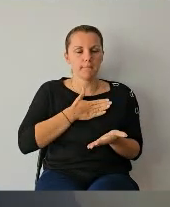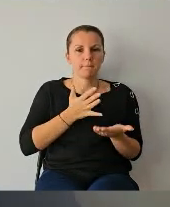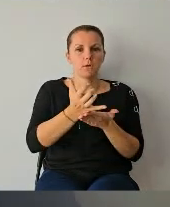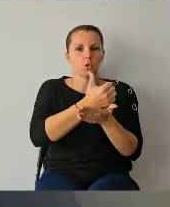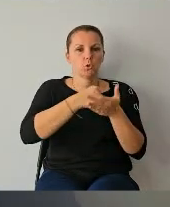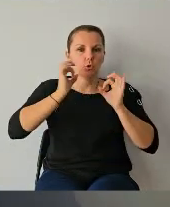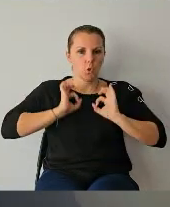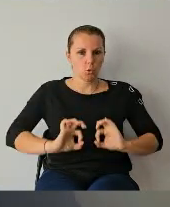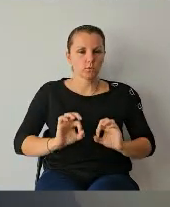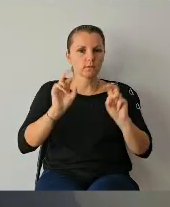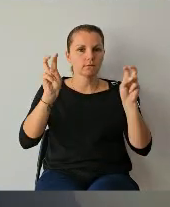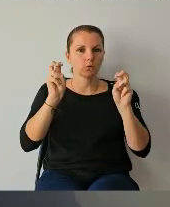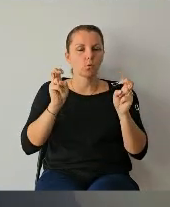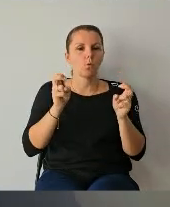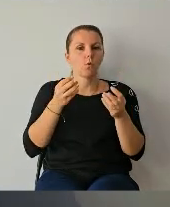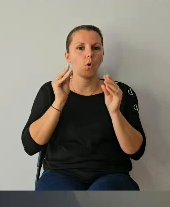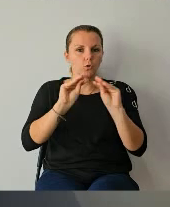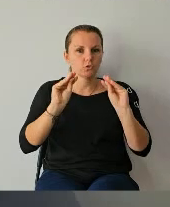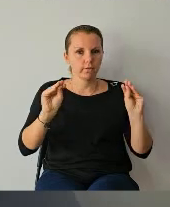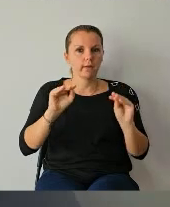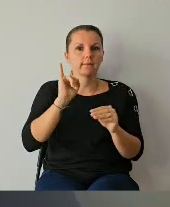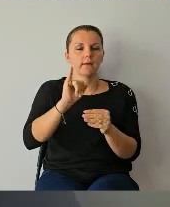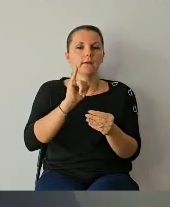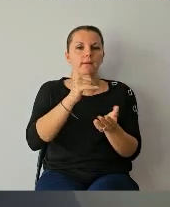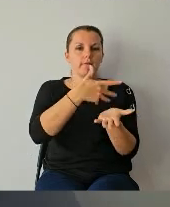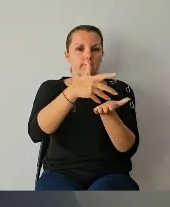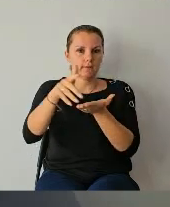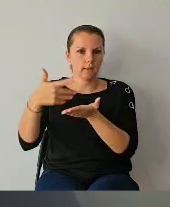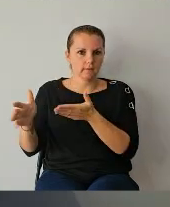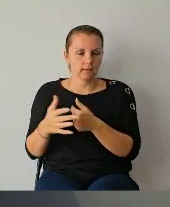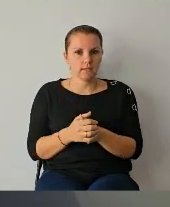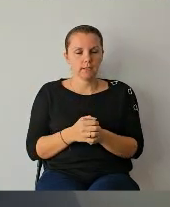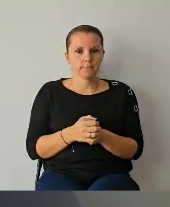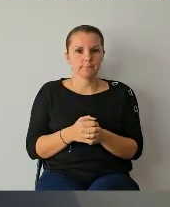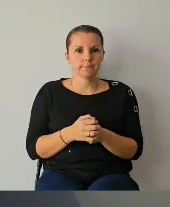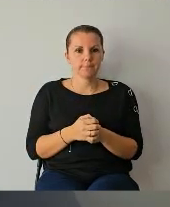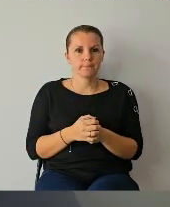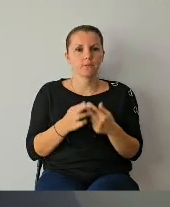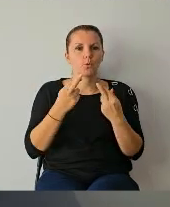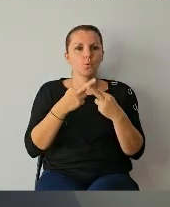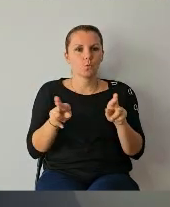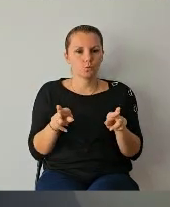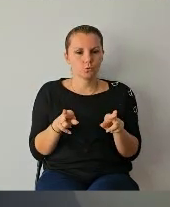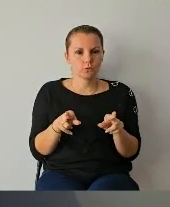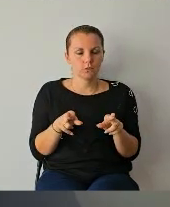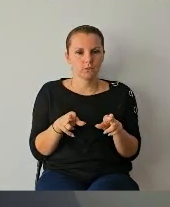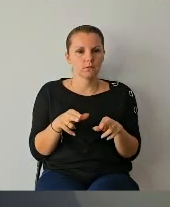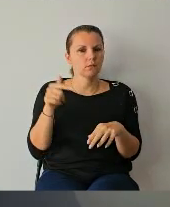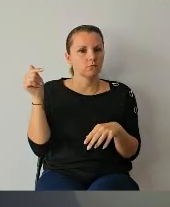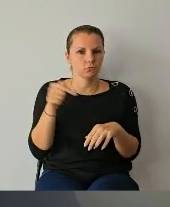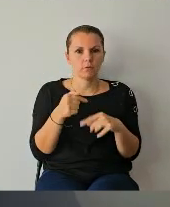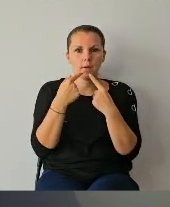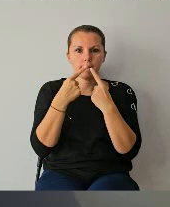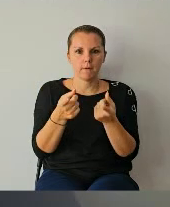tytułu oświaty, a także wydatki. Różnica, należy tutaj podkreślić,